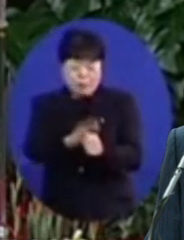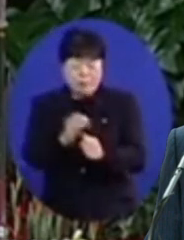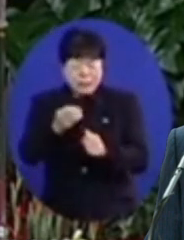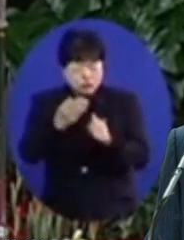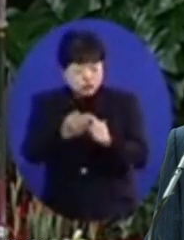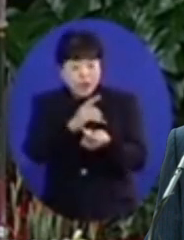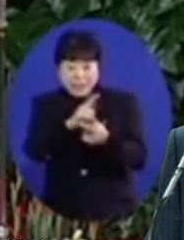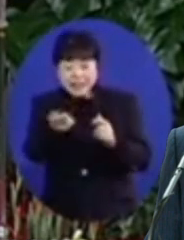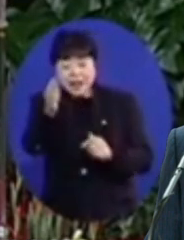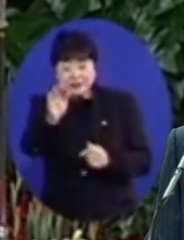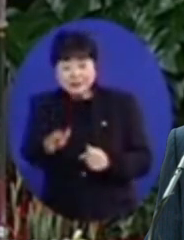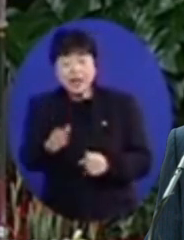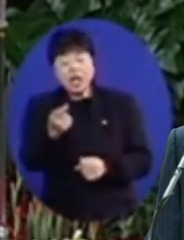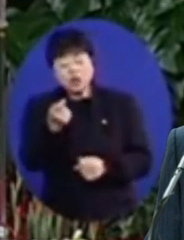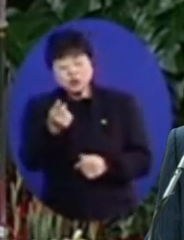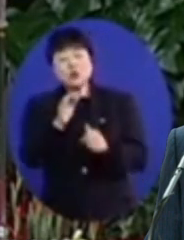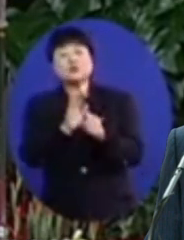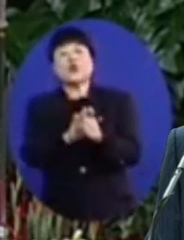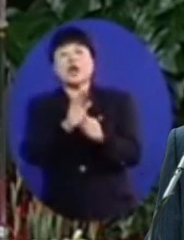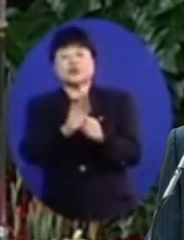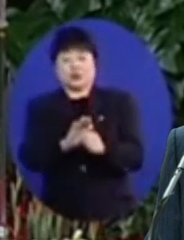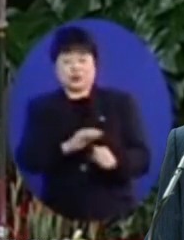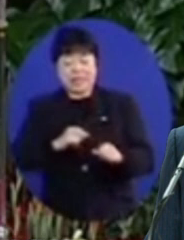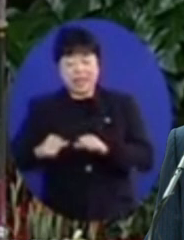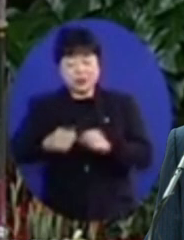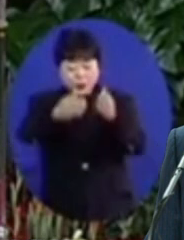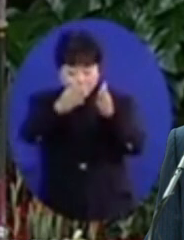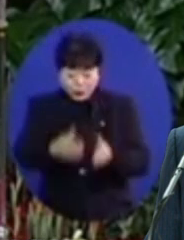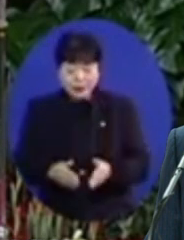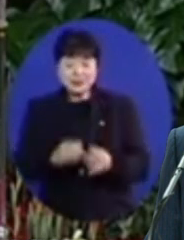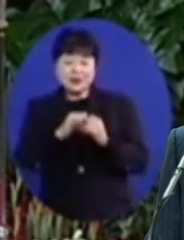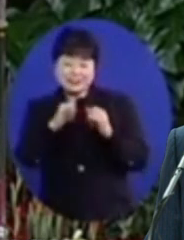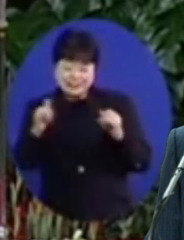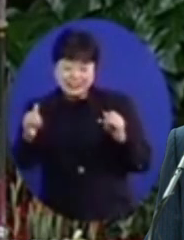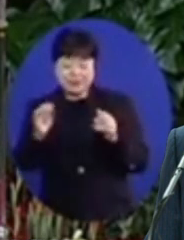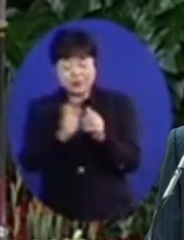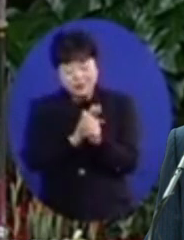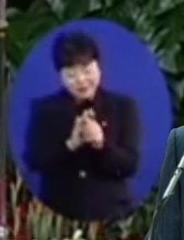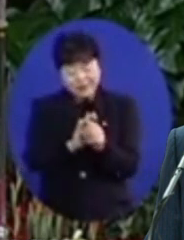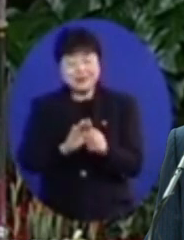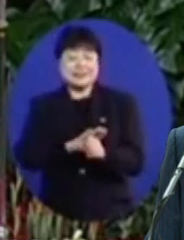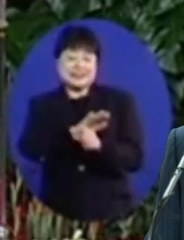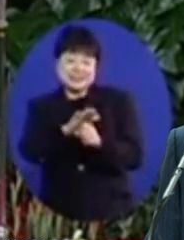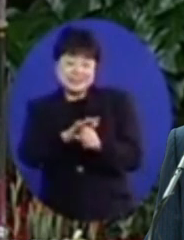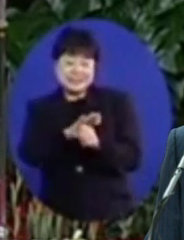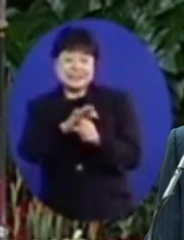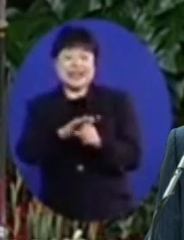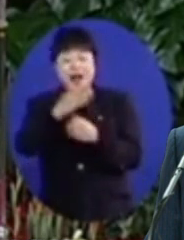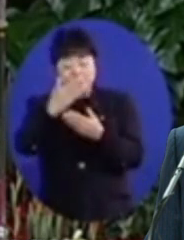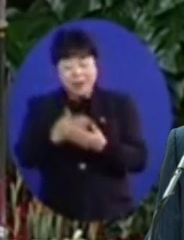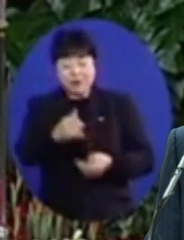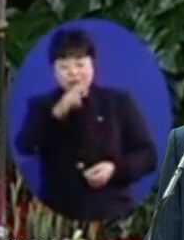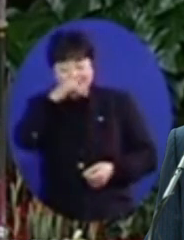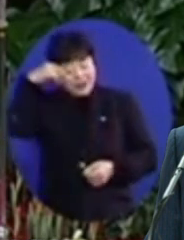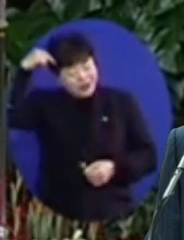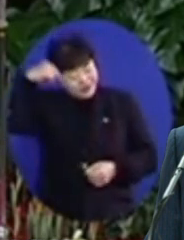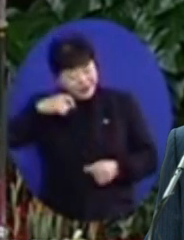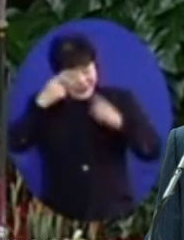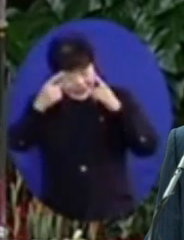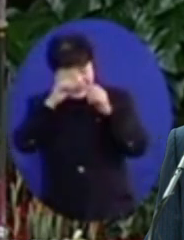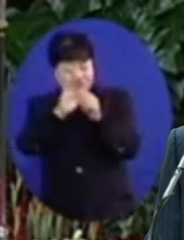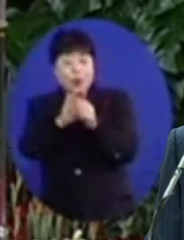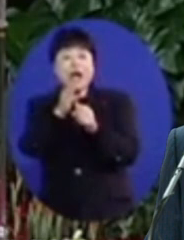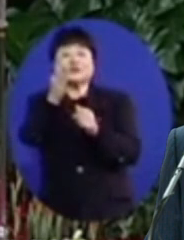되지만은 그 도우는 행위를 통해서 사람들을 사랑하고 있다 자기들이 사랑받고 있다는 것을 깨닫게 해주는